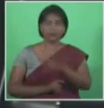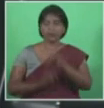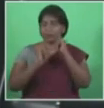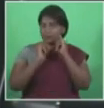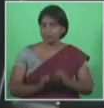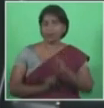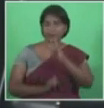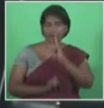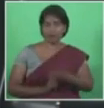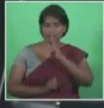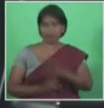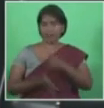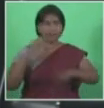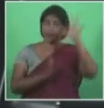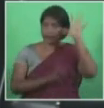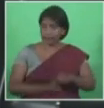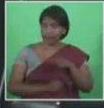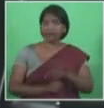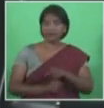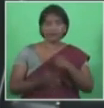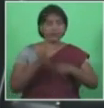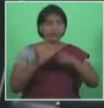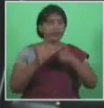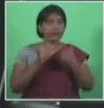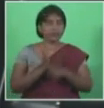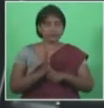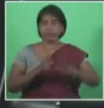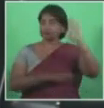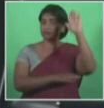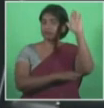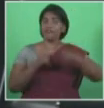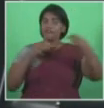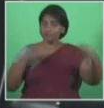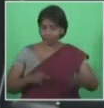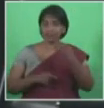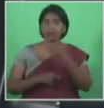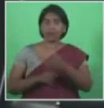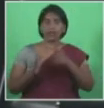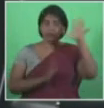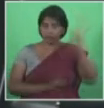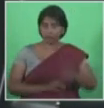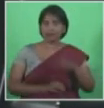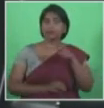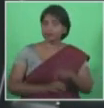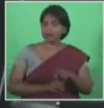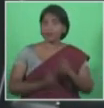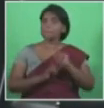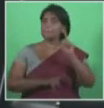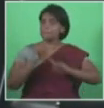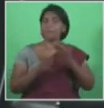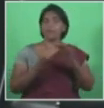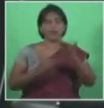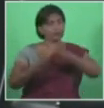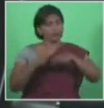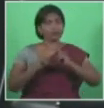දූෂිත මේ ඩබල් ඇක්ටින් දේශපාලනේ නතර කරන්න ඕන. මේ පනතට නැගිටලා අද්දෙක උස්සන්න ඕන විපක්ෂේ. මේ පනත ගේන්නේ මේ පාර්ලිමේන්තුවේ